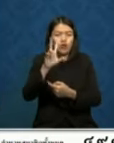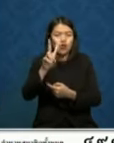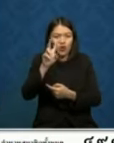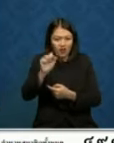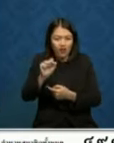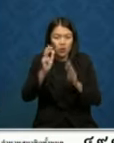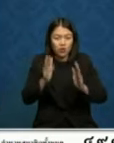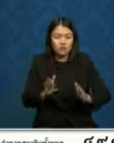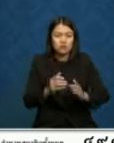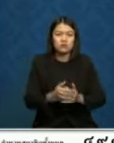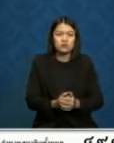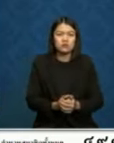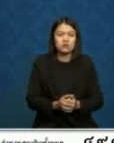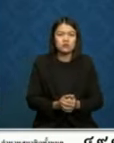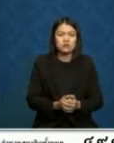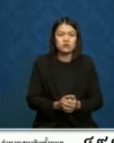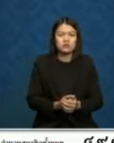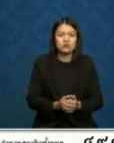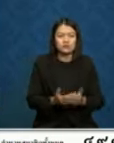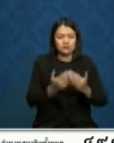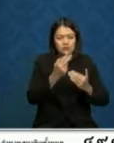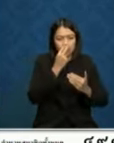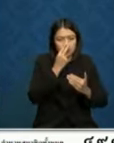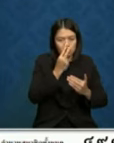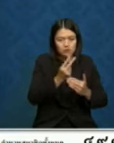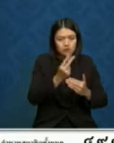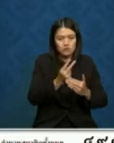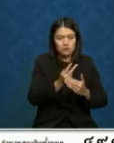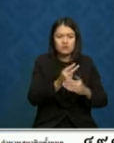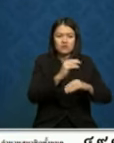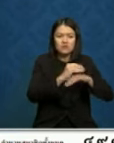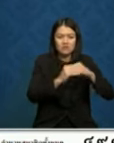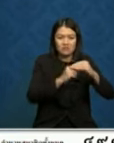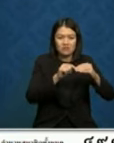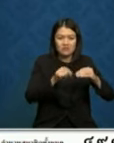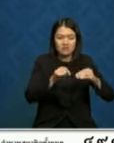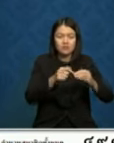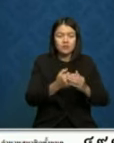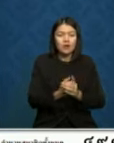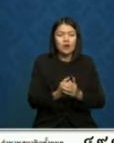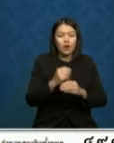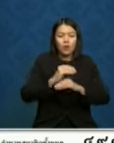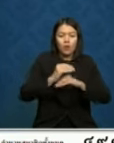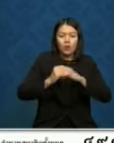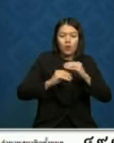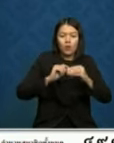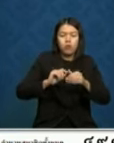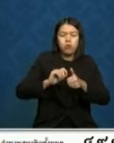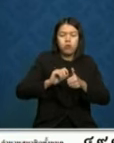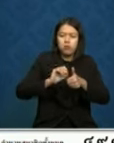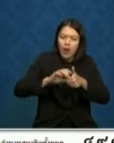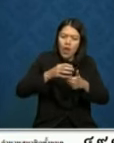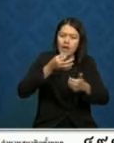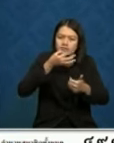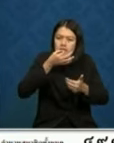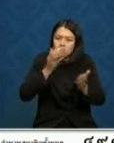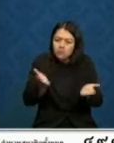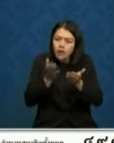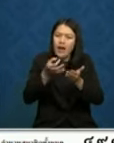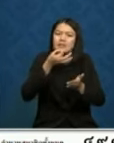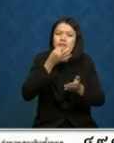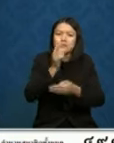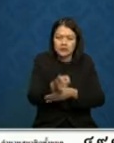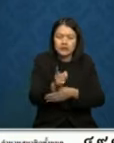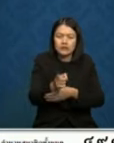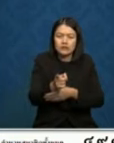นครับท่านประธานครับแต่ในแง่นึงครับไอ้โครงการนี้จริงๆครับที่มีโครงการแนะแนวอาชีพและส่งเสริมอาชีพ